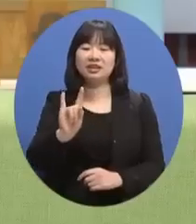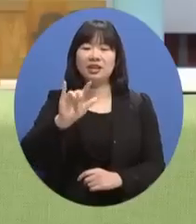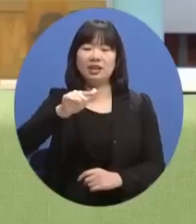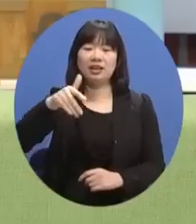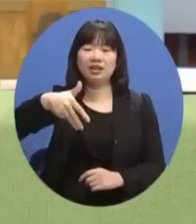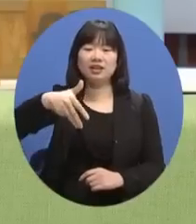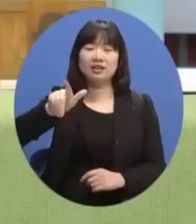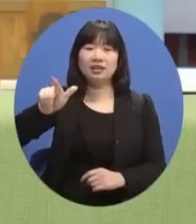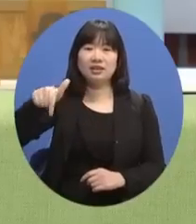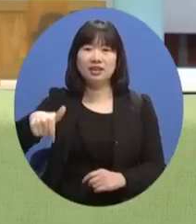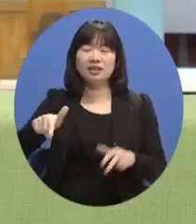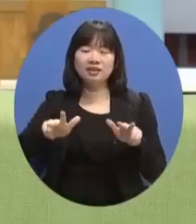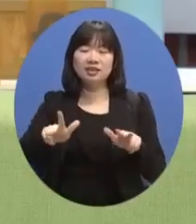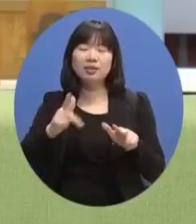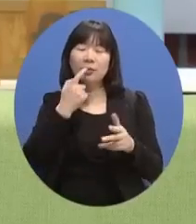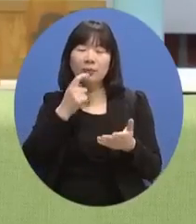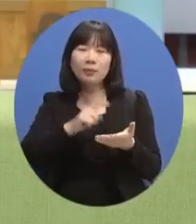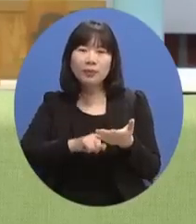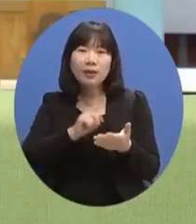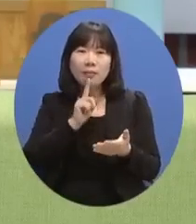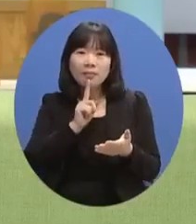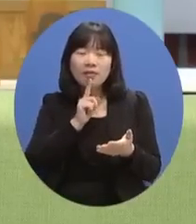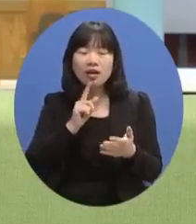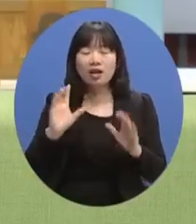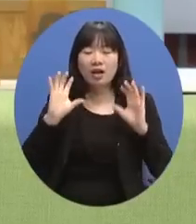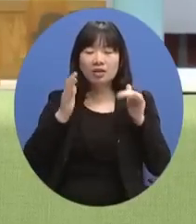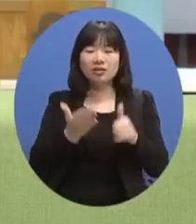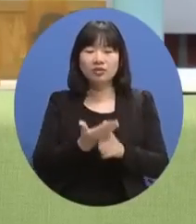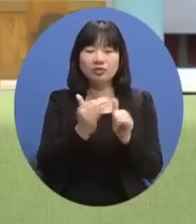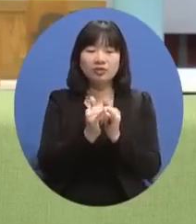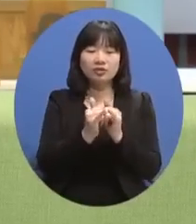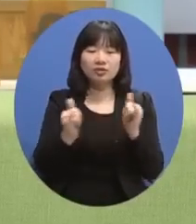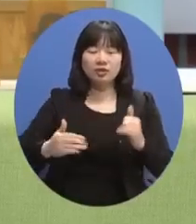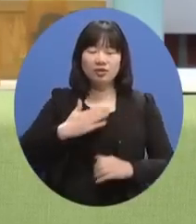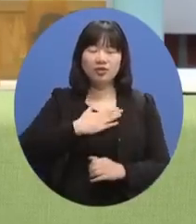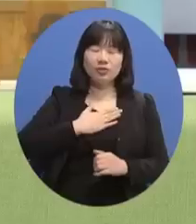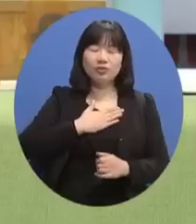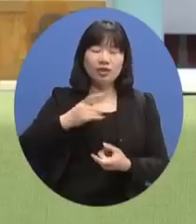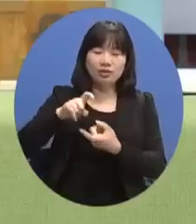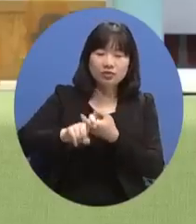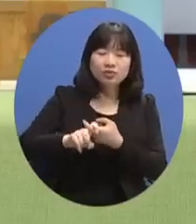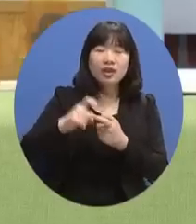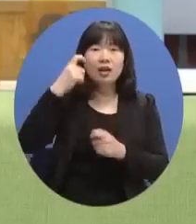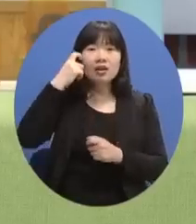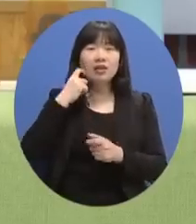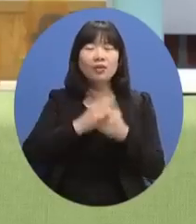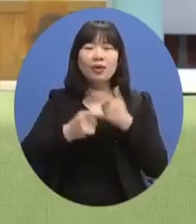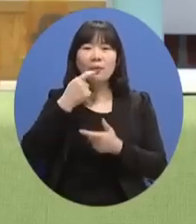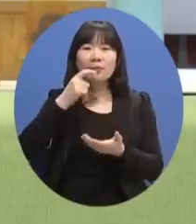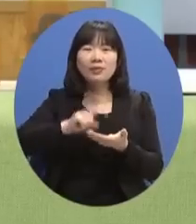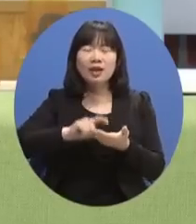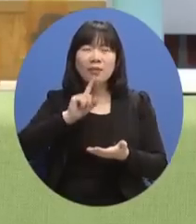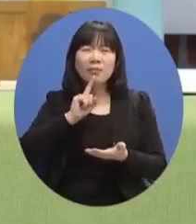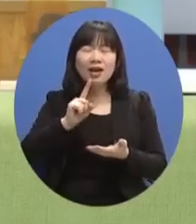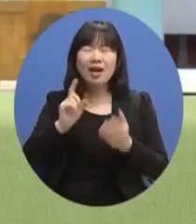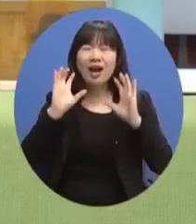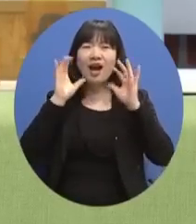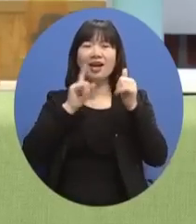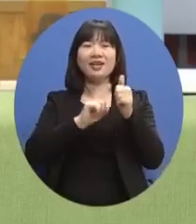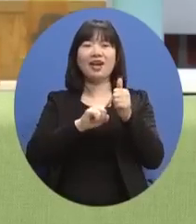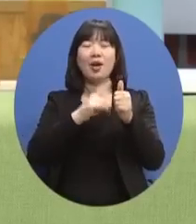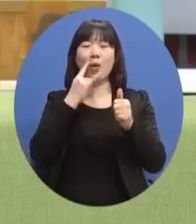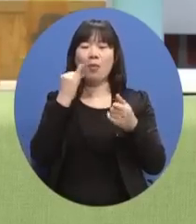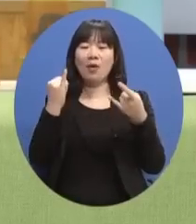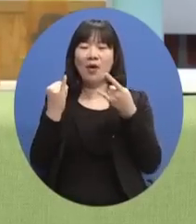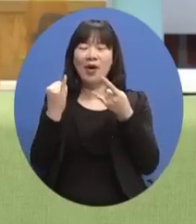조금 더 쉽게 말하면 아기와 양육자 간의 정서적인 유대감, 더 쉽게 말하면 그냥 애가